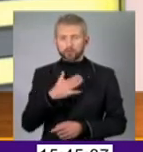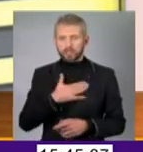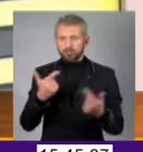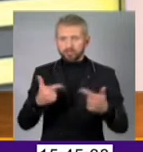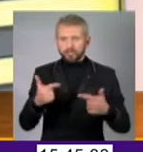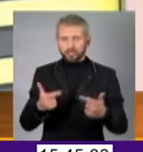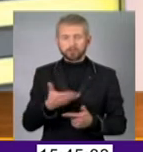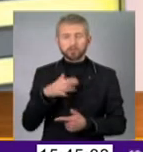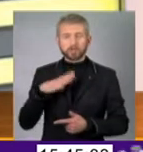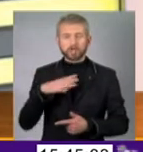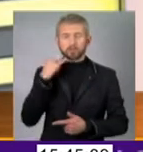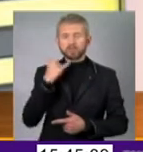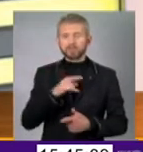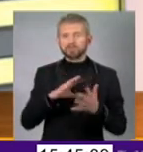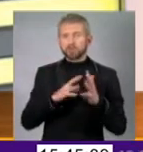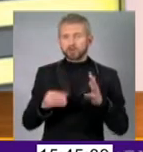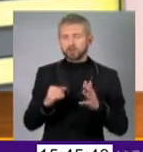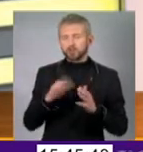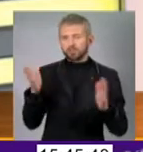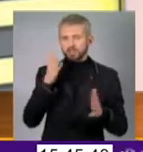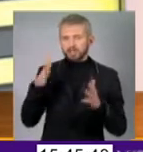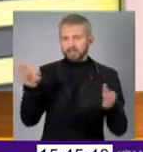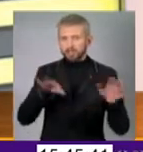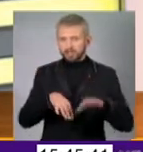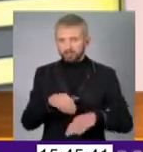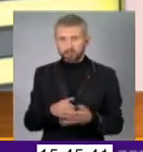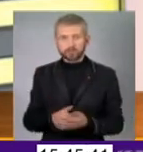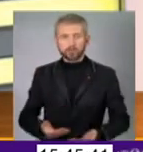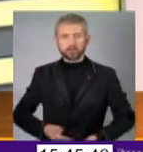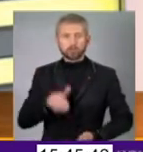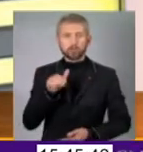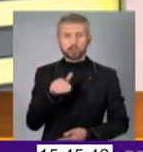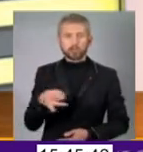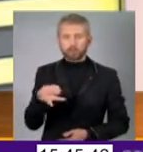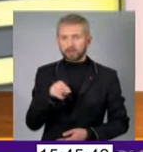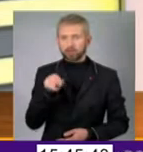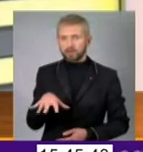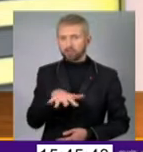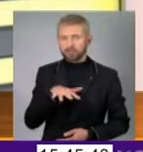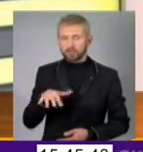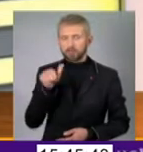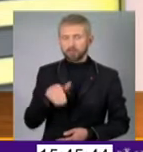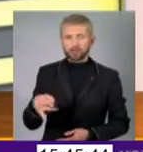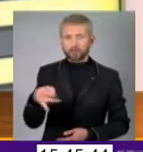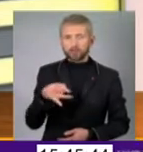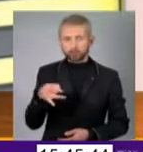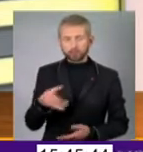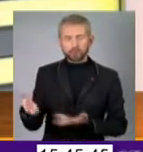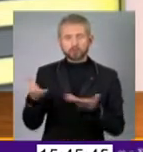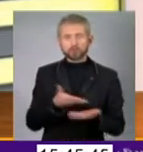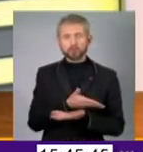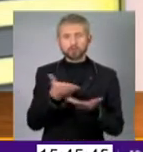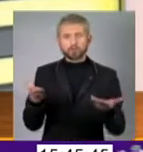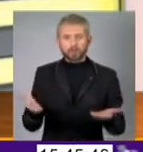чекаємо дзвінків з Виноградаря та Вітряних Гір. Будь ласка, жителі Подільського району, а саме цієї частини Подільського району, ми запрошуємо